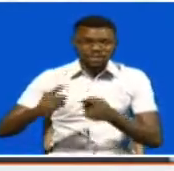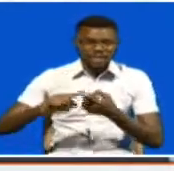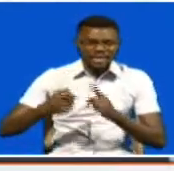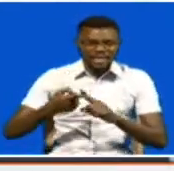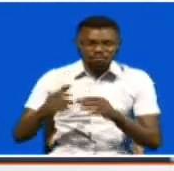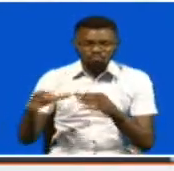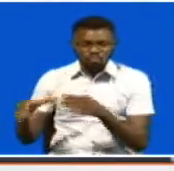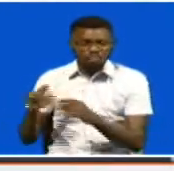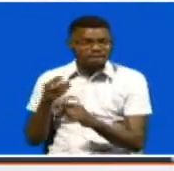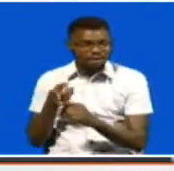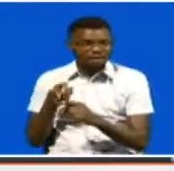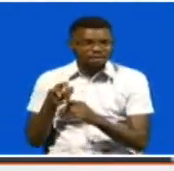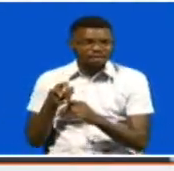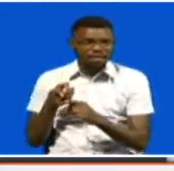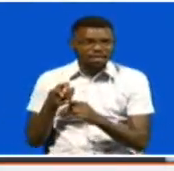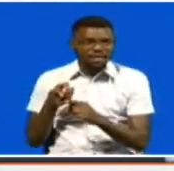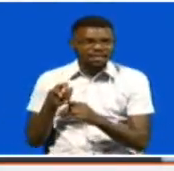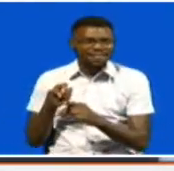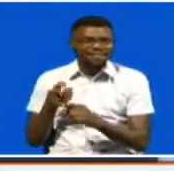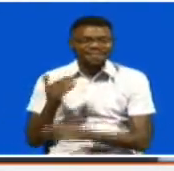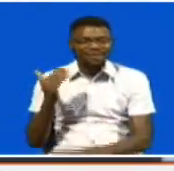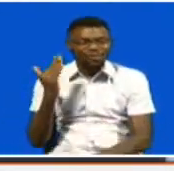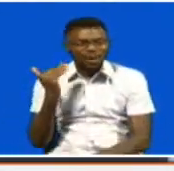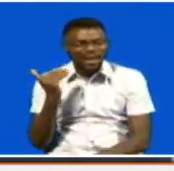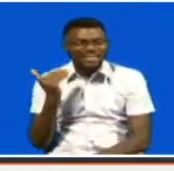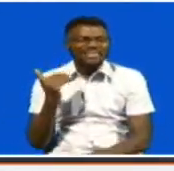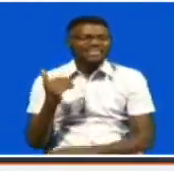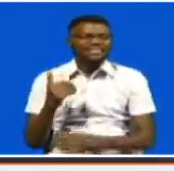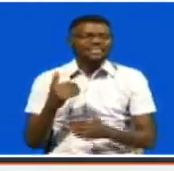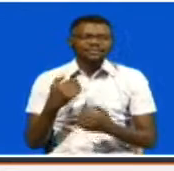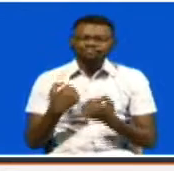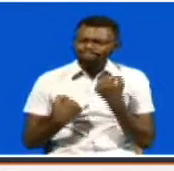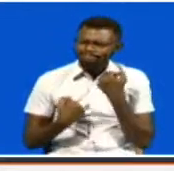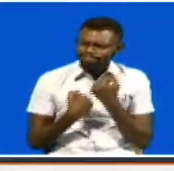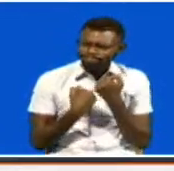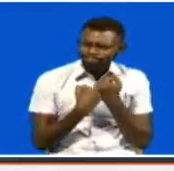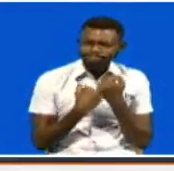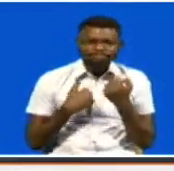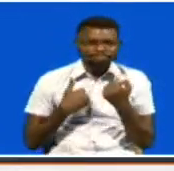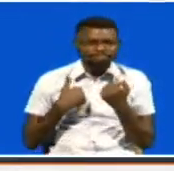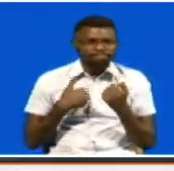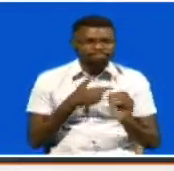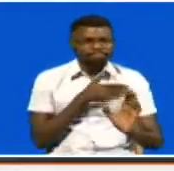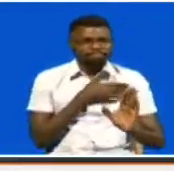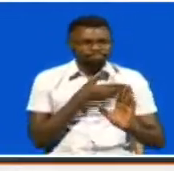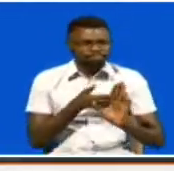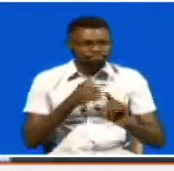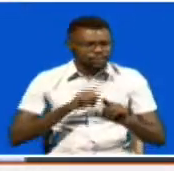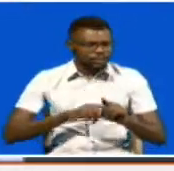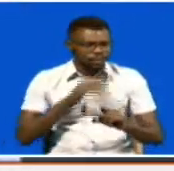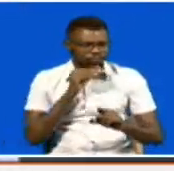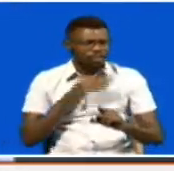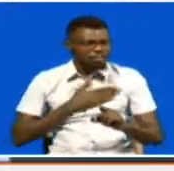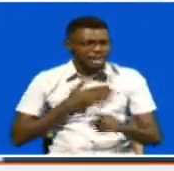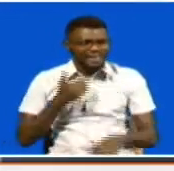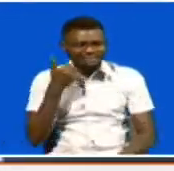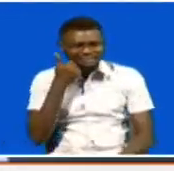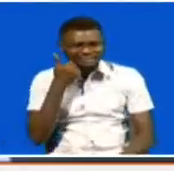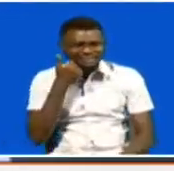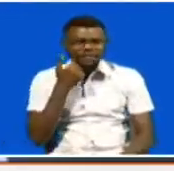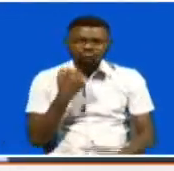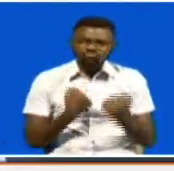Group kwa kutembea na mimi kabisa wakati mzee alikuwa mgonjwa na mpaka siku ya